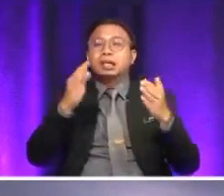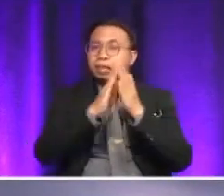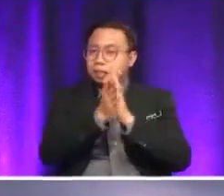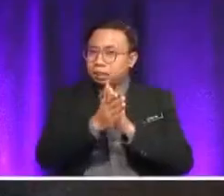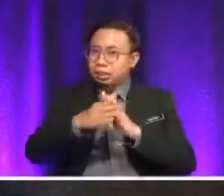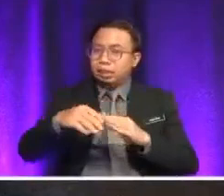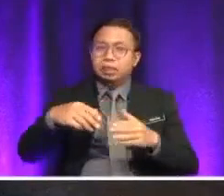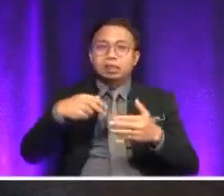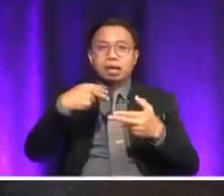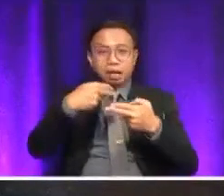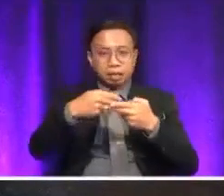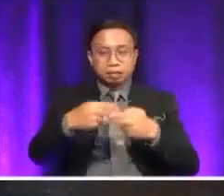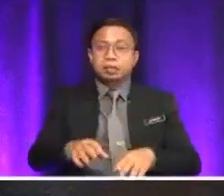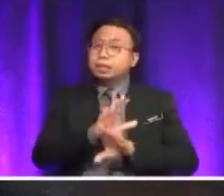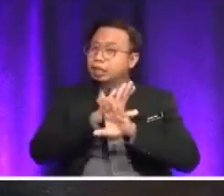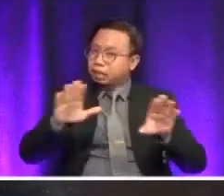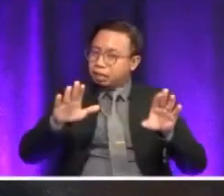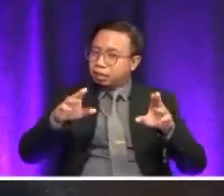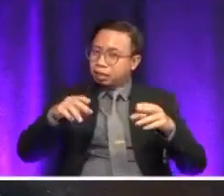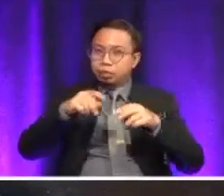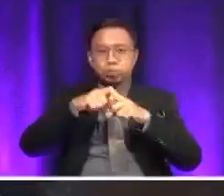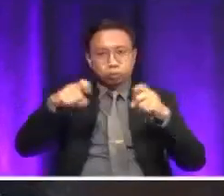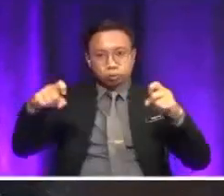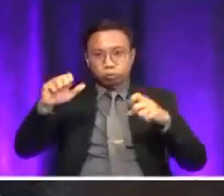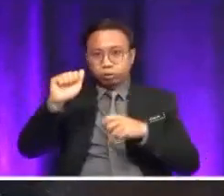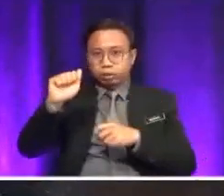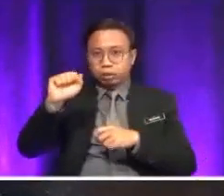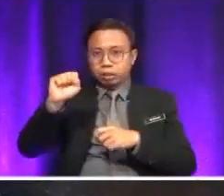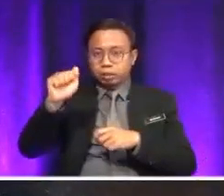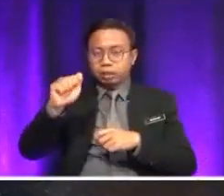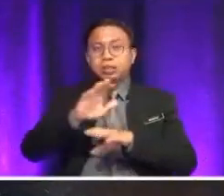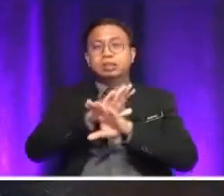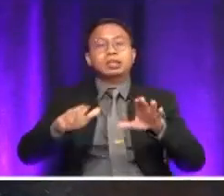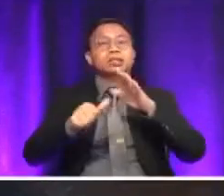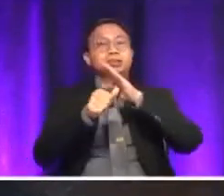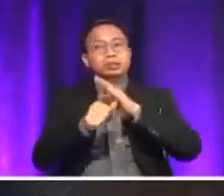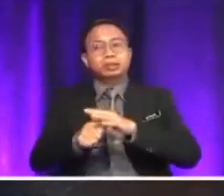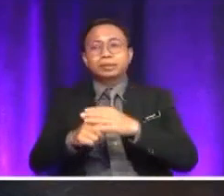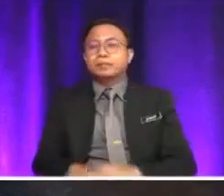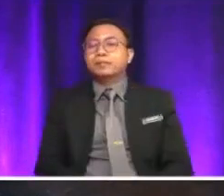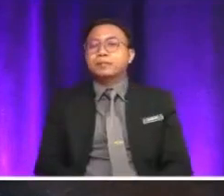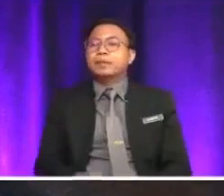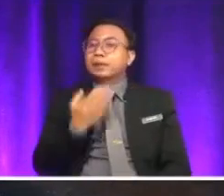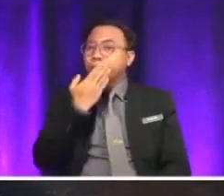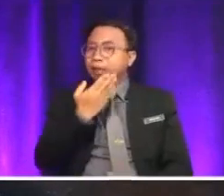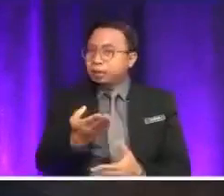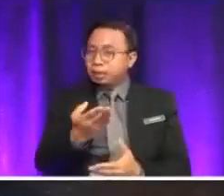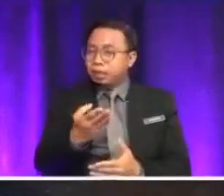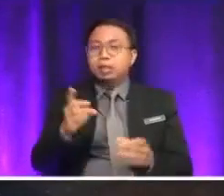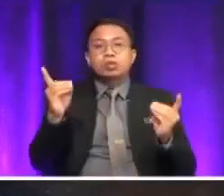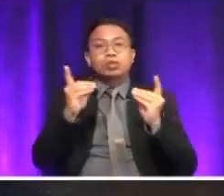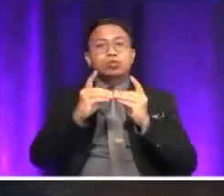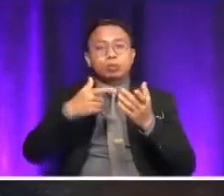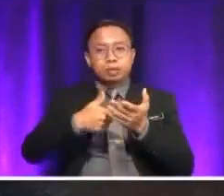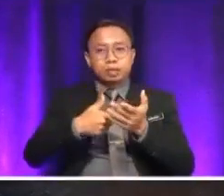penghalang. Jangan putus asa. Jangan putus asa, jangan stres-stres. Baiklah, kita akan jumpa